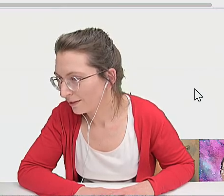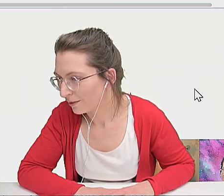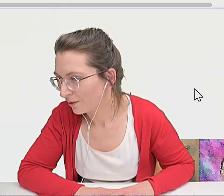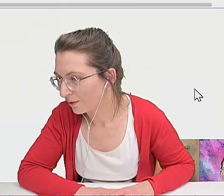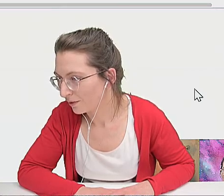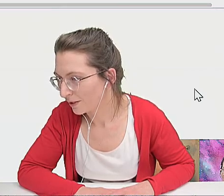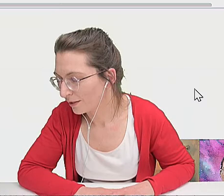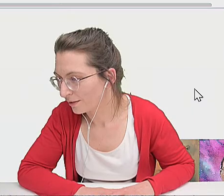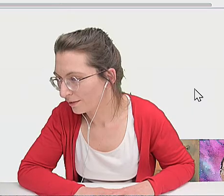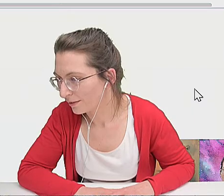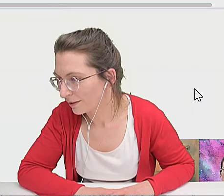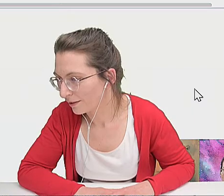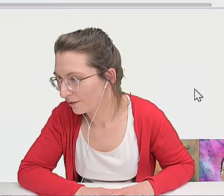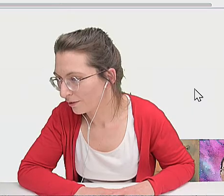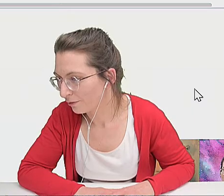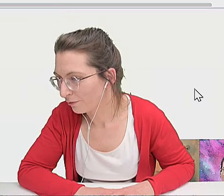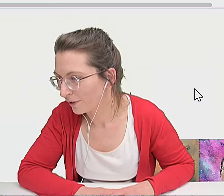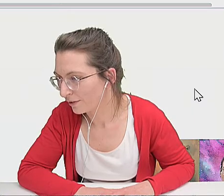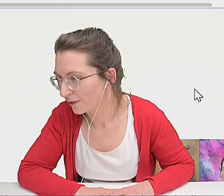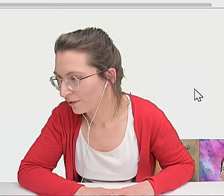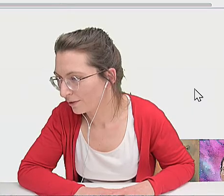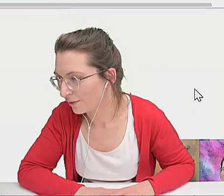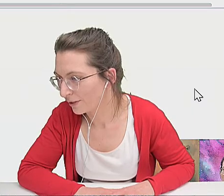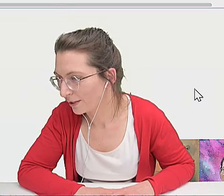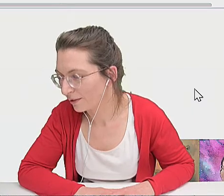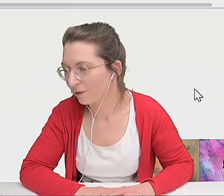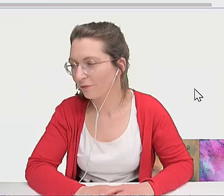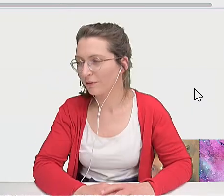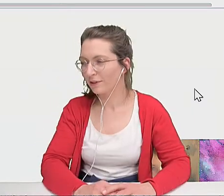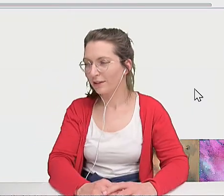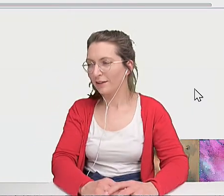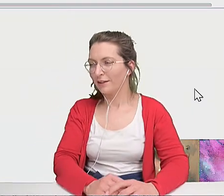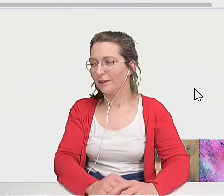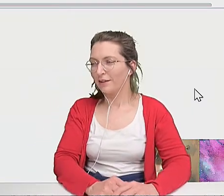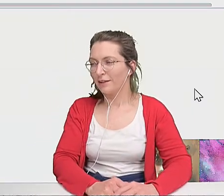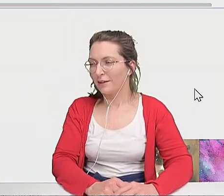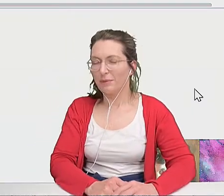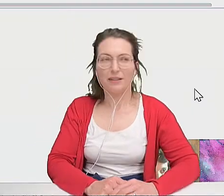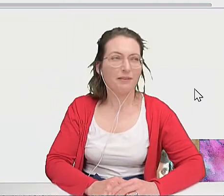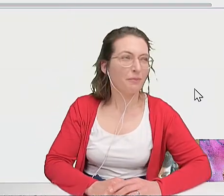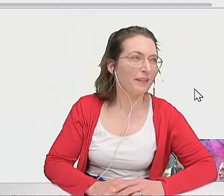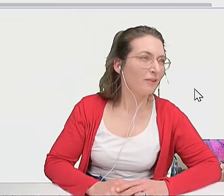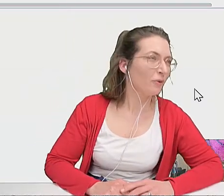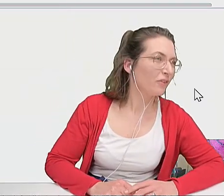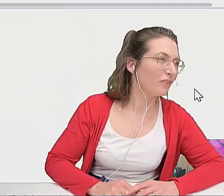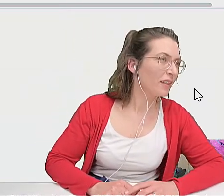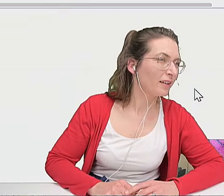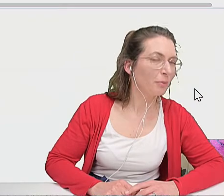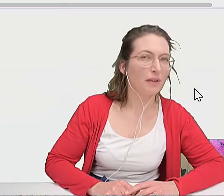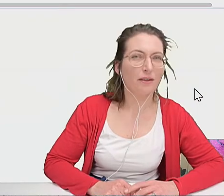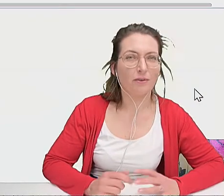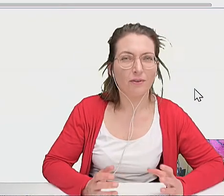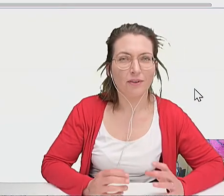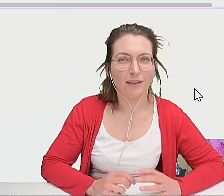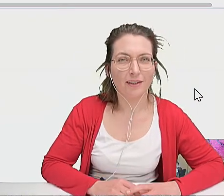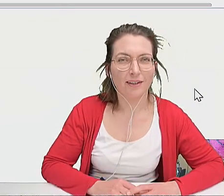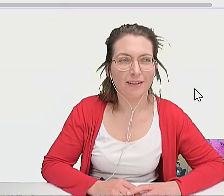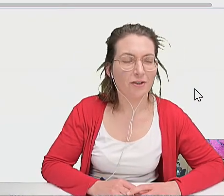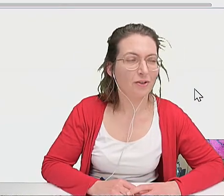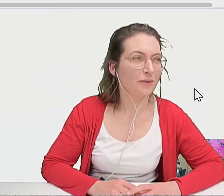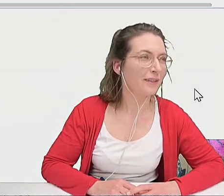Und dann das auf 4 setzen und nicht auf Peter, was meinst du? Ist es richtig? Peter ist